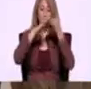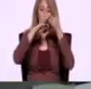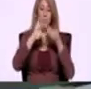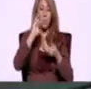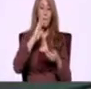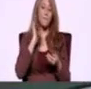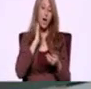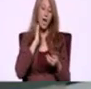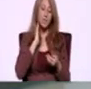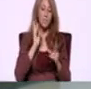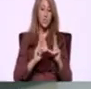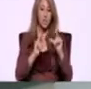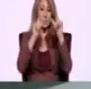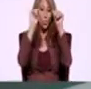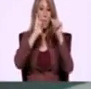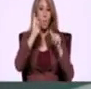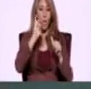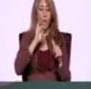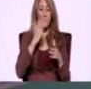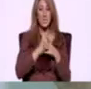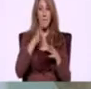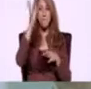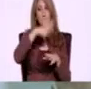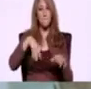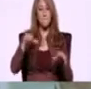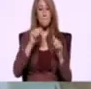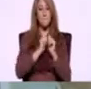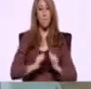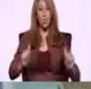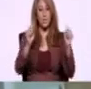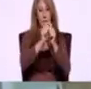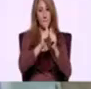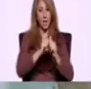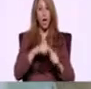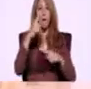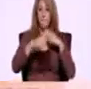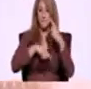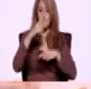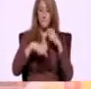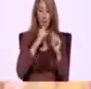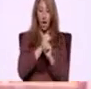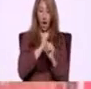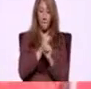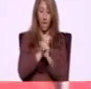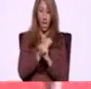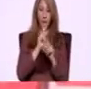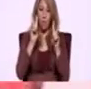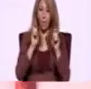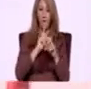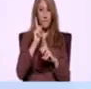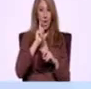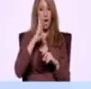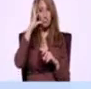خدمة وتطوير وتحسين أوضاع المجتمع. المسيرة ما زالت مستمرة ولن يتوقف نهر